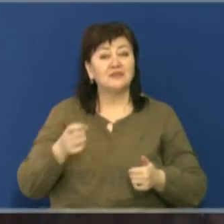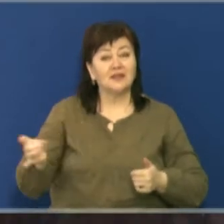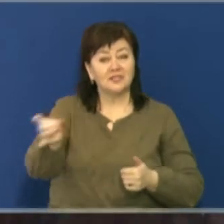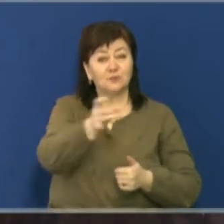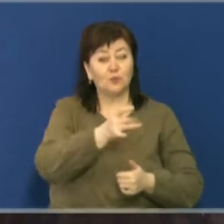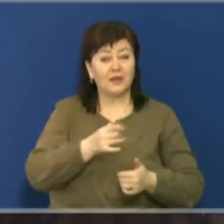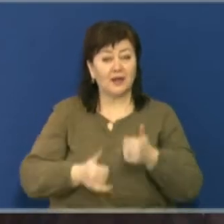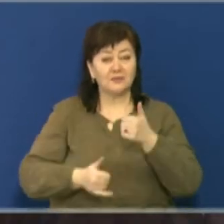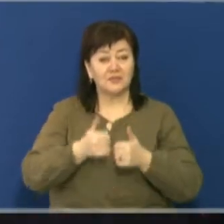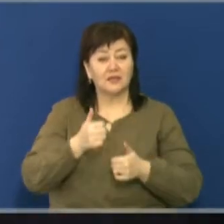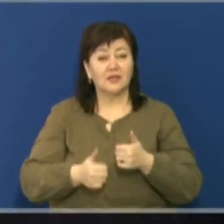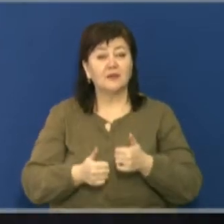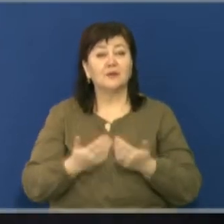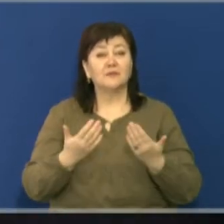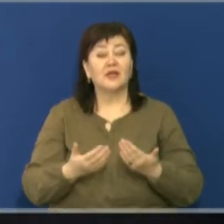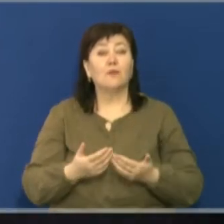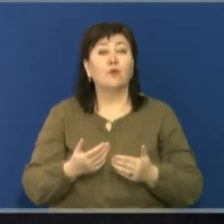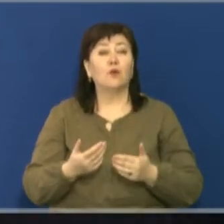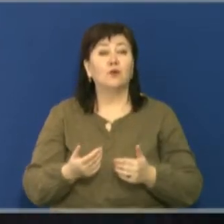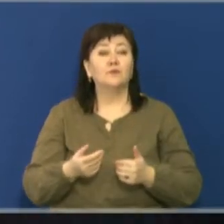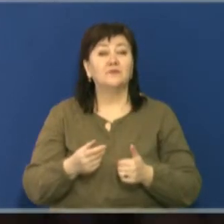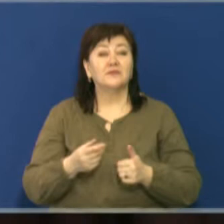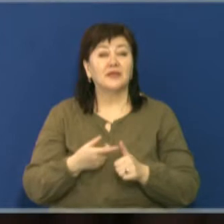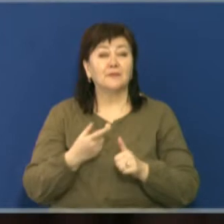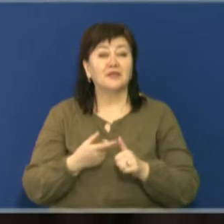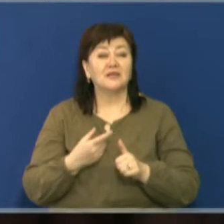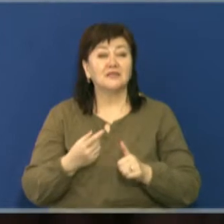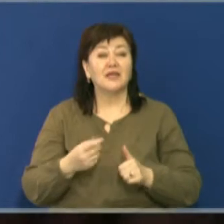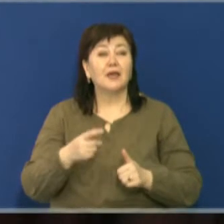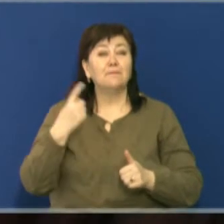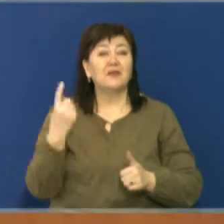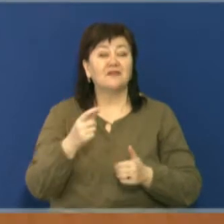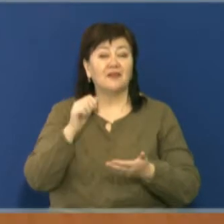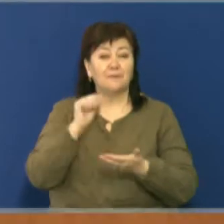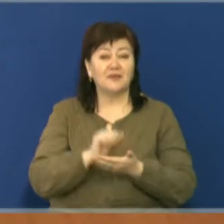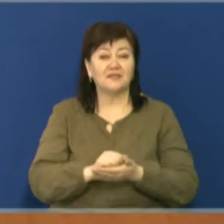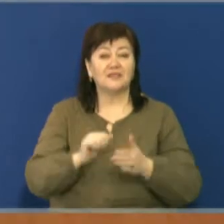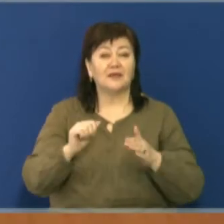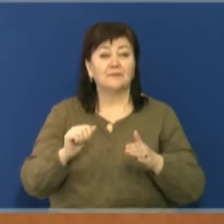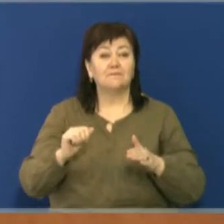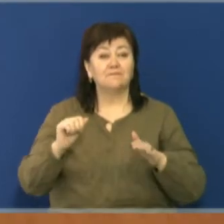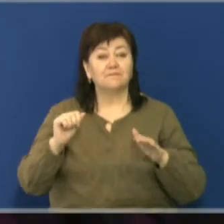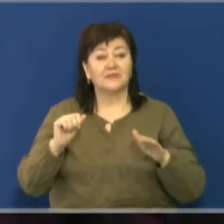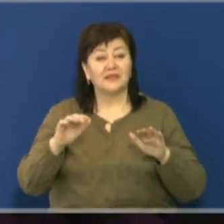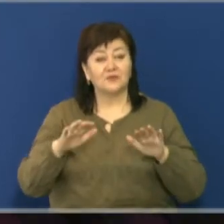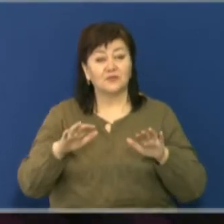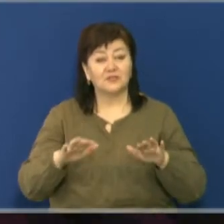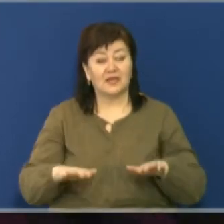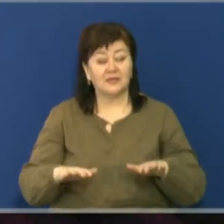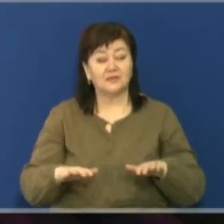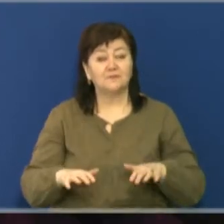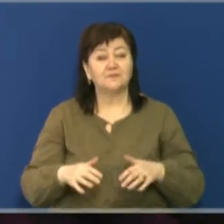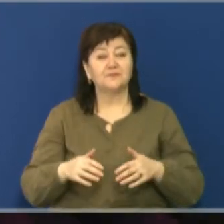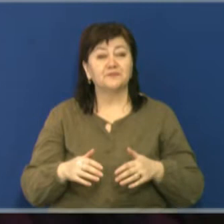Дәурен Күлшегішев туған жер аталымы бойынша бірінші орынға ие болды. Оған мақтау қағазы мен алтын медаль табыс етілді. Алайда